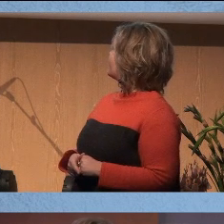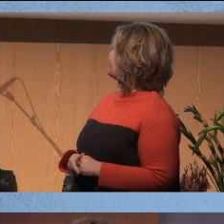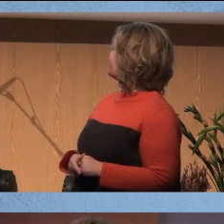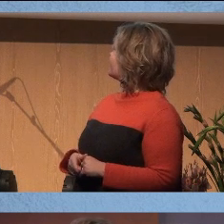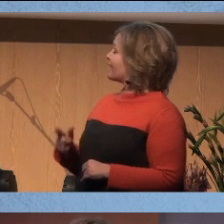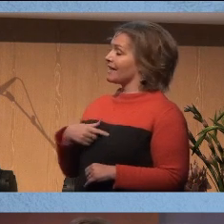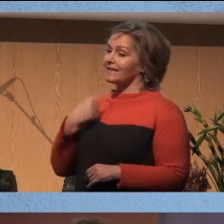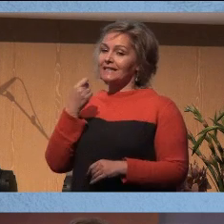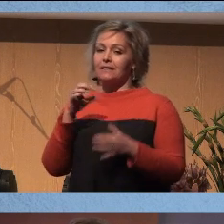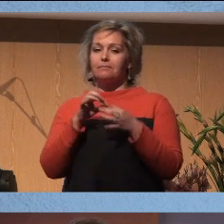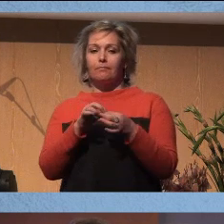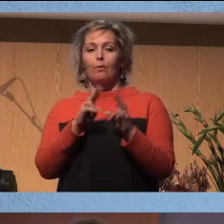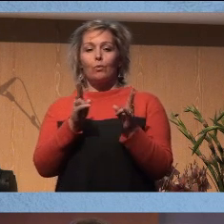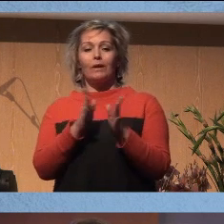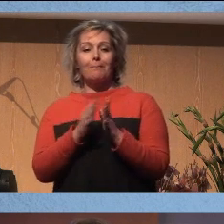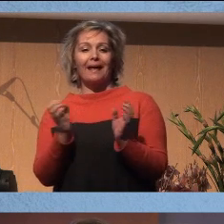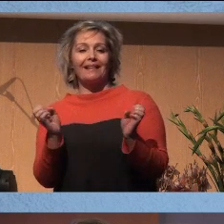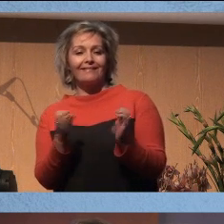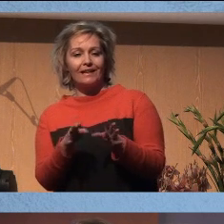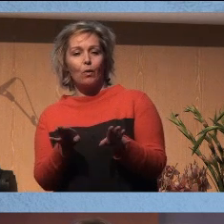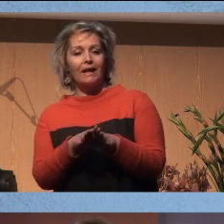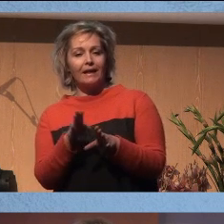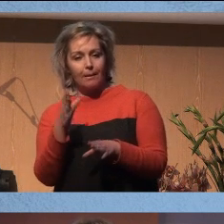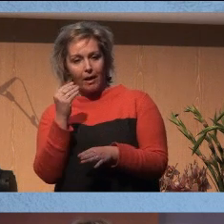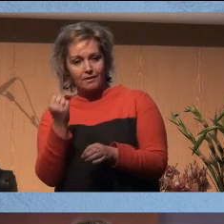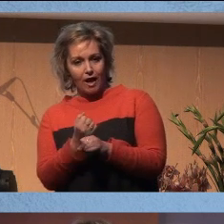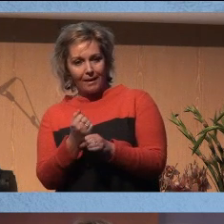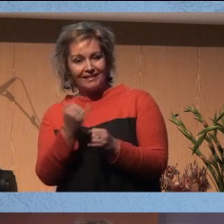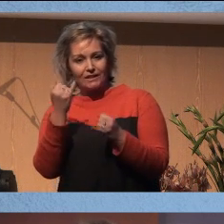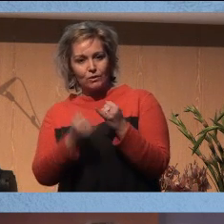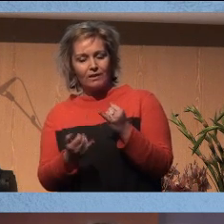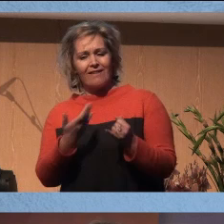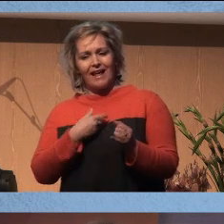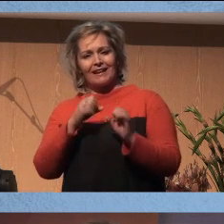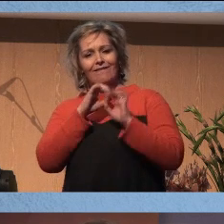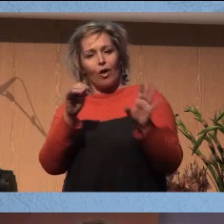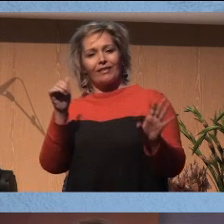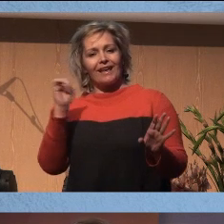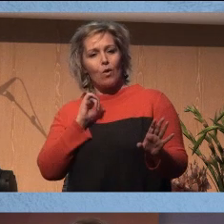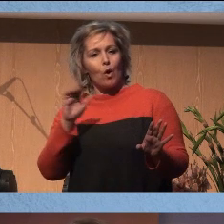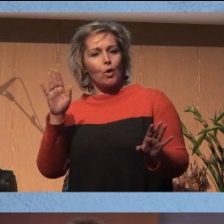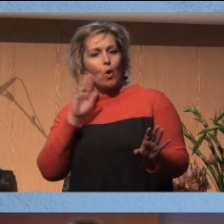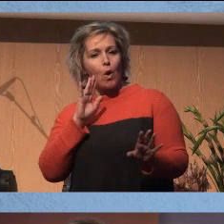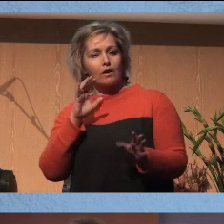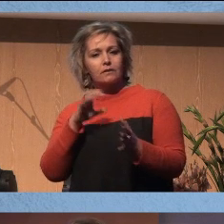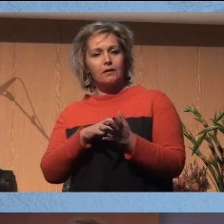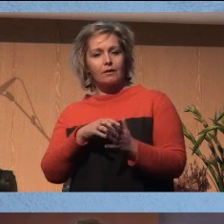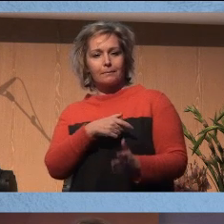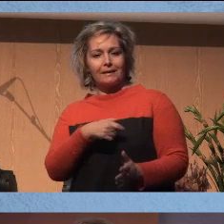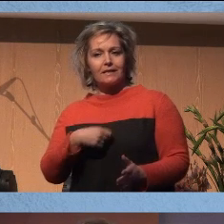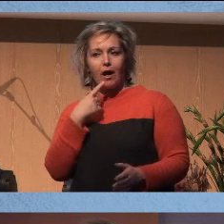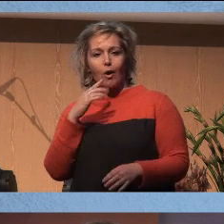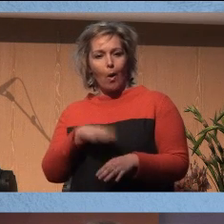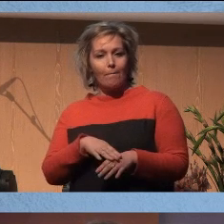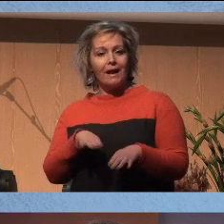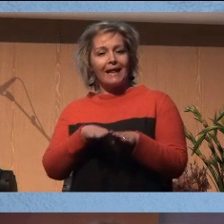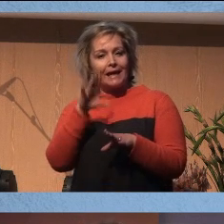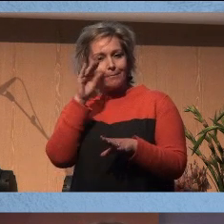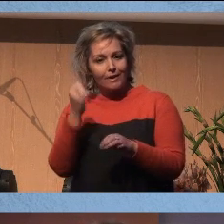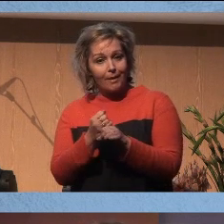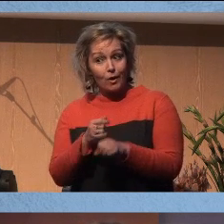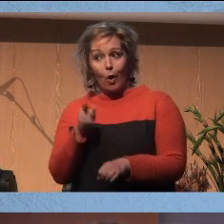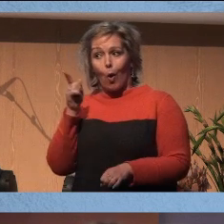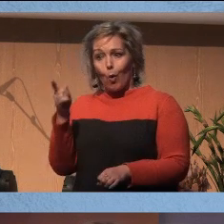Jeg skal si noe om brukermedvirkning og likemannsarbeid avslutningsvis. Det var ganske flott i går å høre statsministeren snakke om likemannsarbeid. Og når